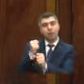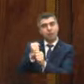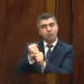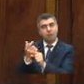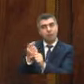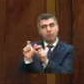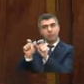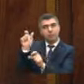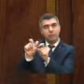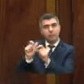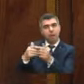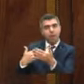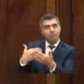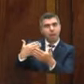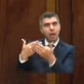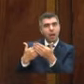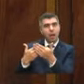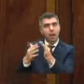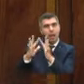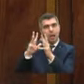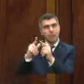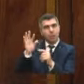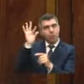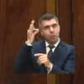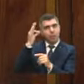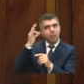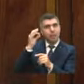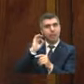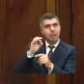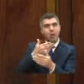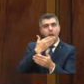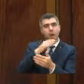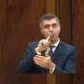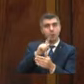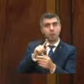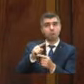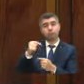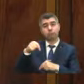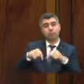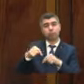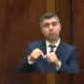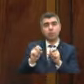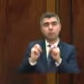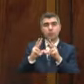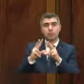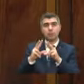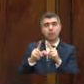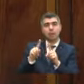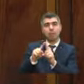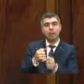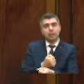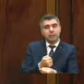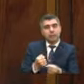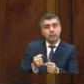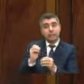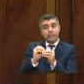وفق آخر الإحصائيات ديال المندوبية السامية للتخطيط الحمد لله وصلنا لواحد الحد معقول ديال البطالة، خصنا